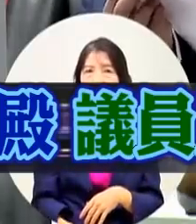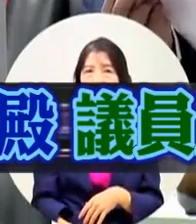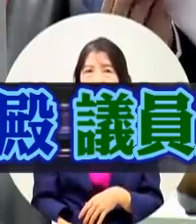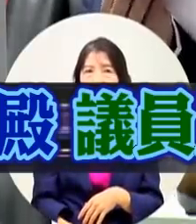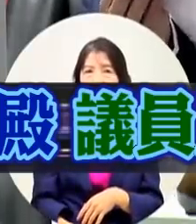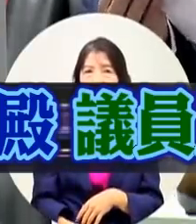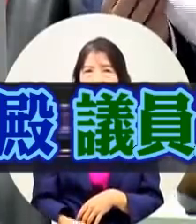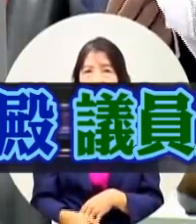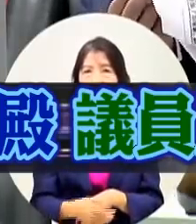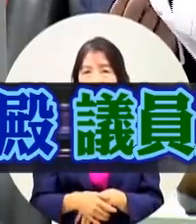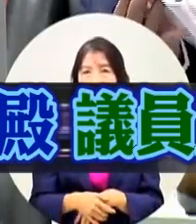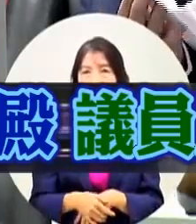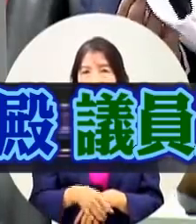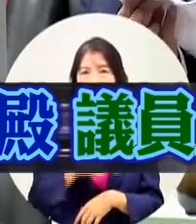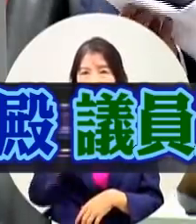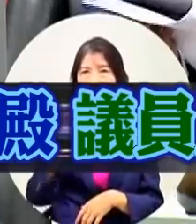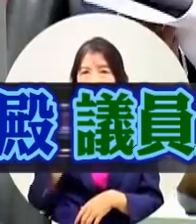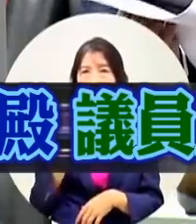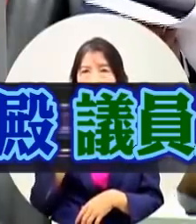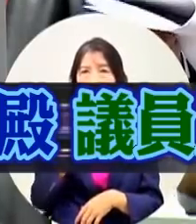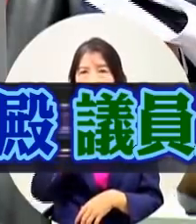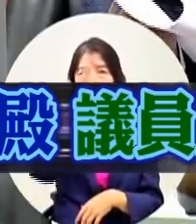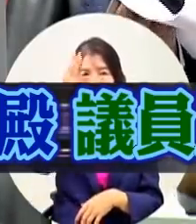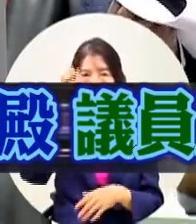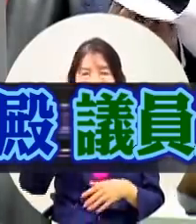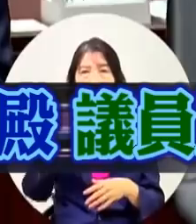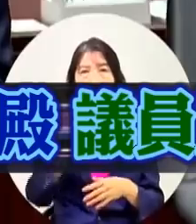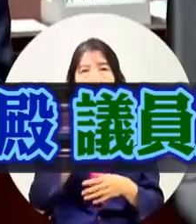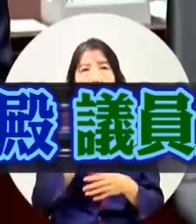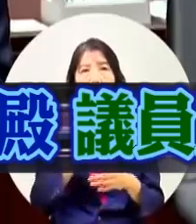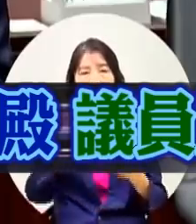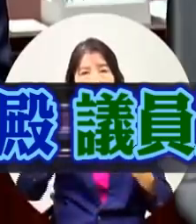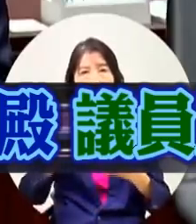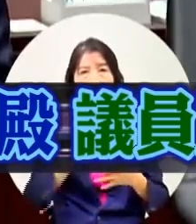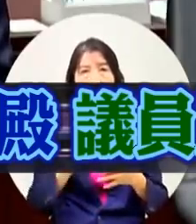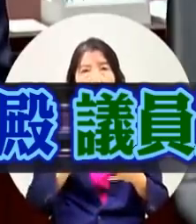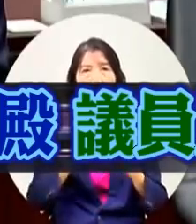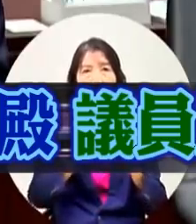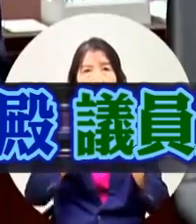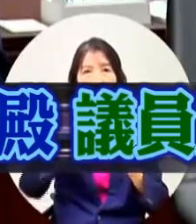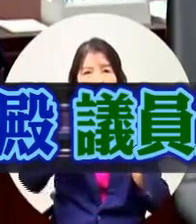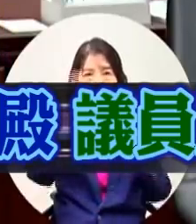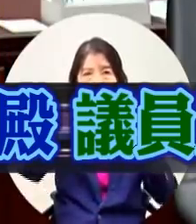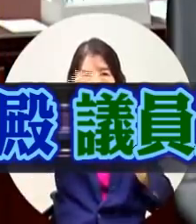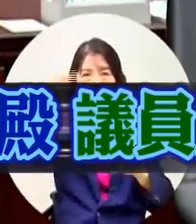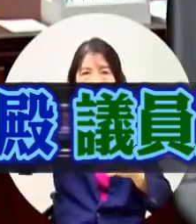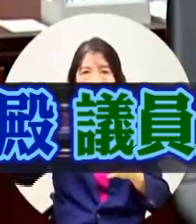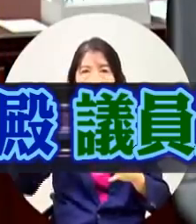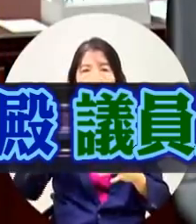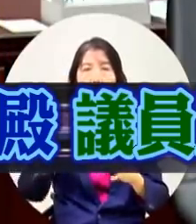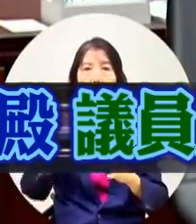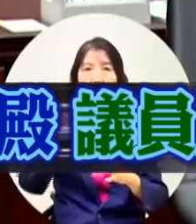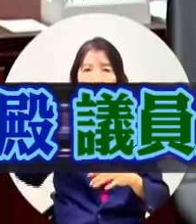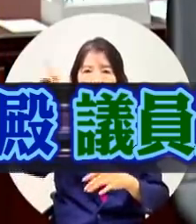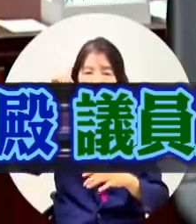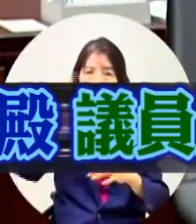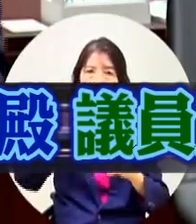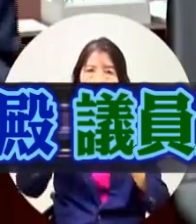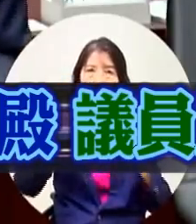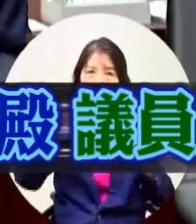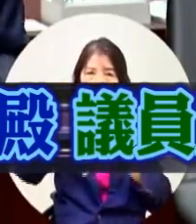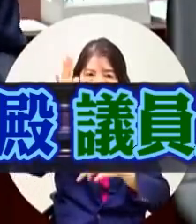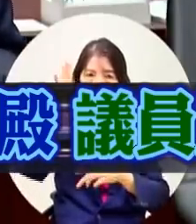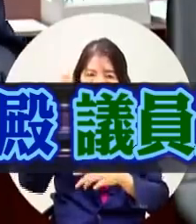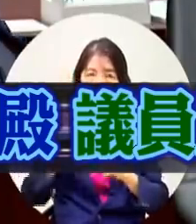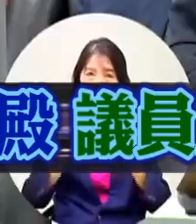好，接下来市长，我问你观光篇，请问一下，佛光山位于哪个行政区？大社、大寮还是大